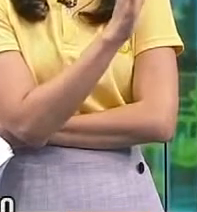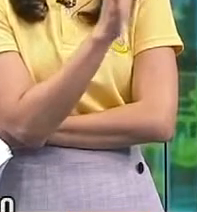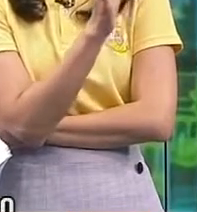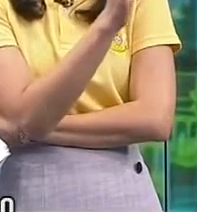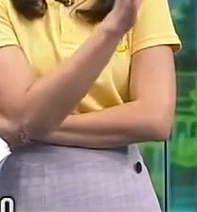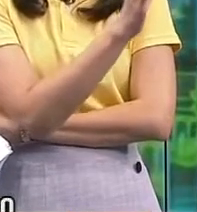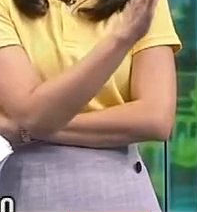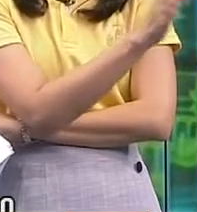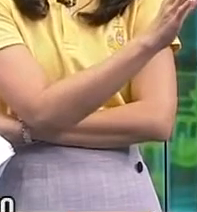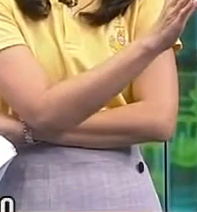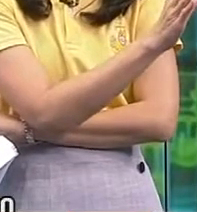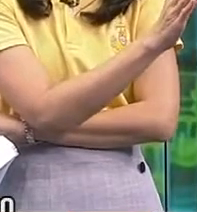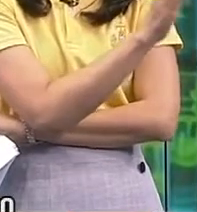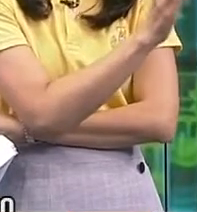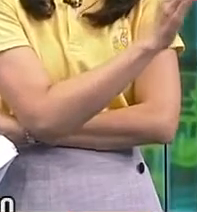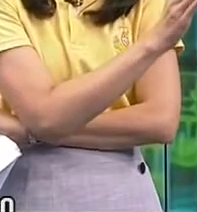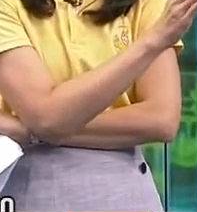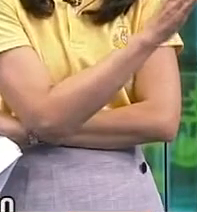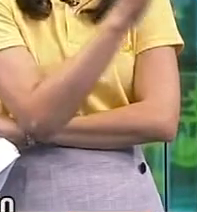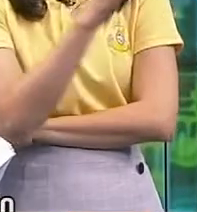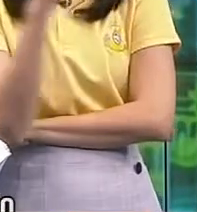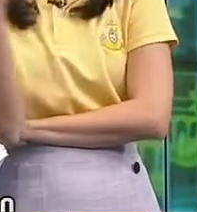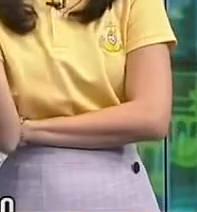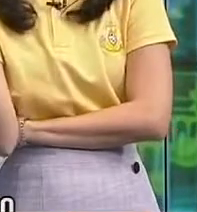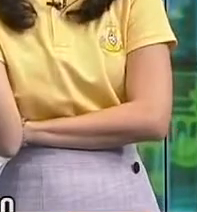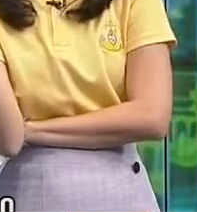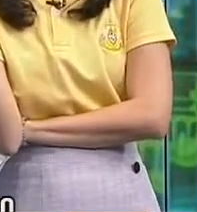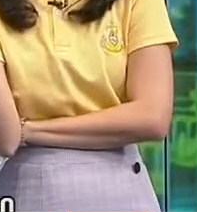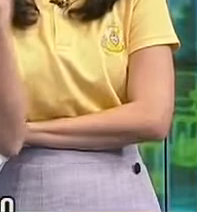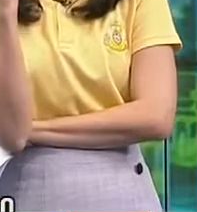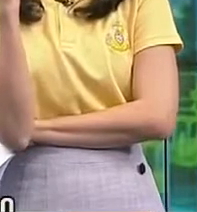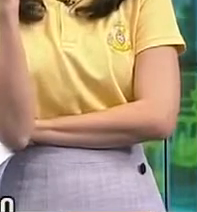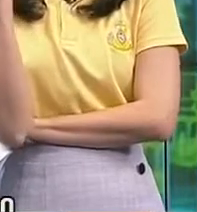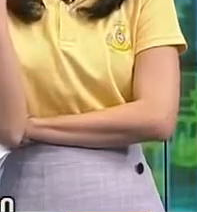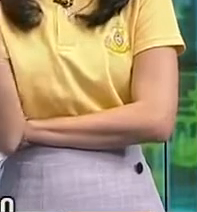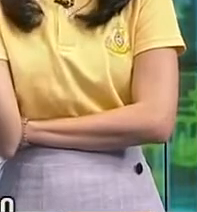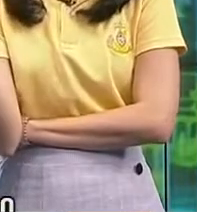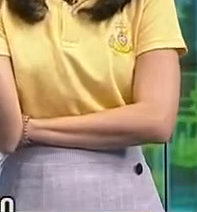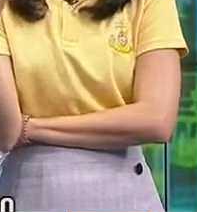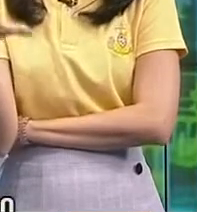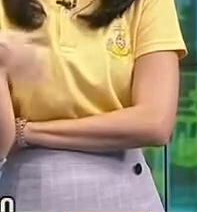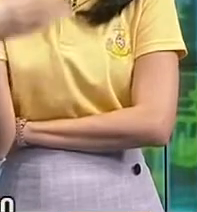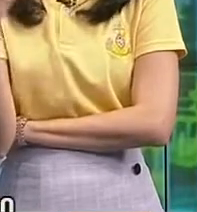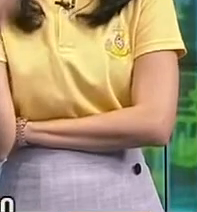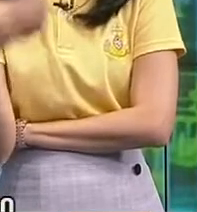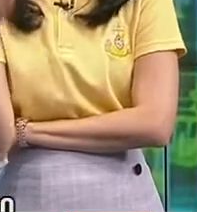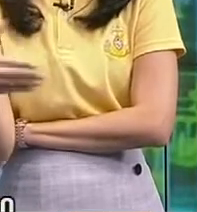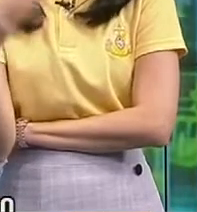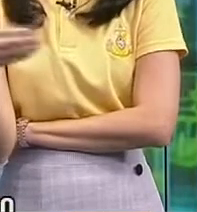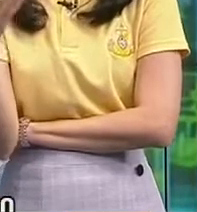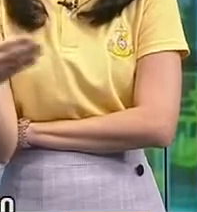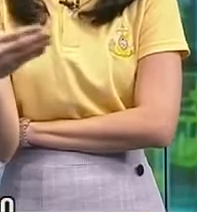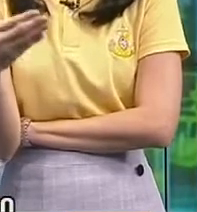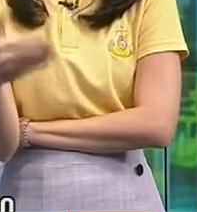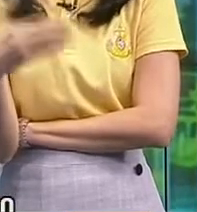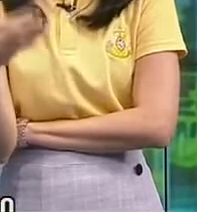ราดูภาพรวมฝั่งรัฐบาลในส่วนนายกไปแล้วนะคะทีนี้เดี๋ยวขอถามไปยังฝ่ายค้านนิดนึงฝ่ายค้านเตรียมตัวทำกันบ้